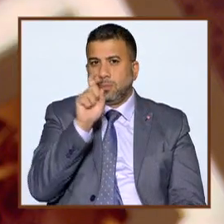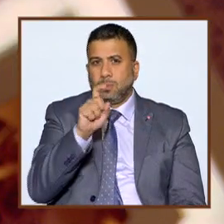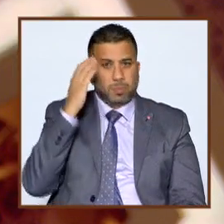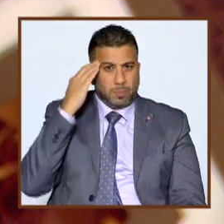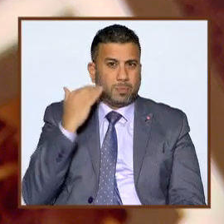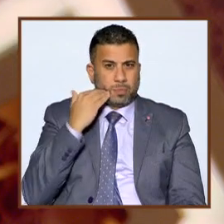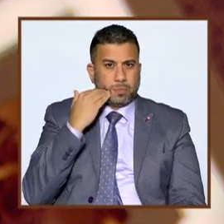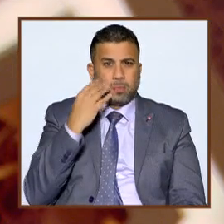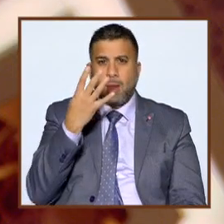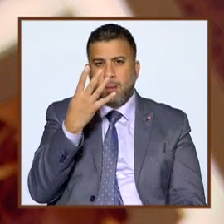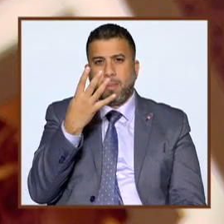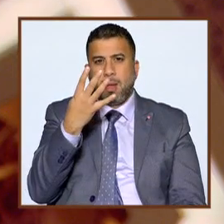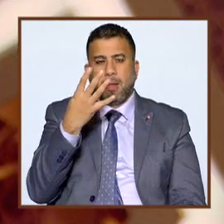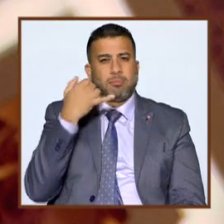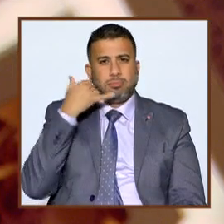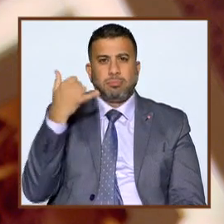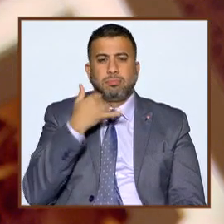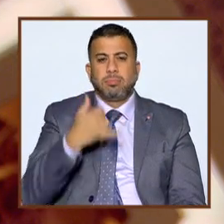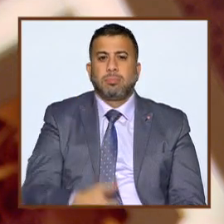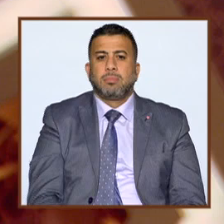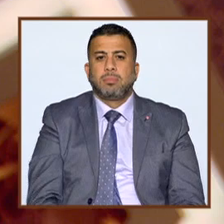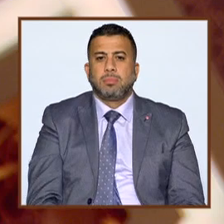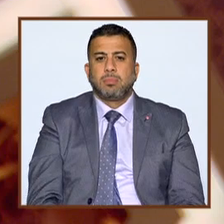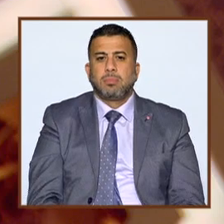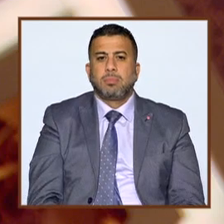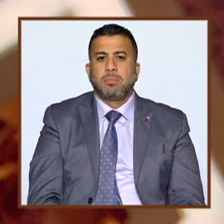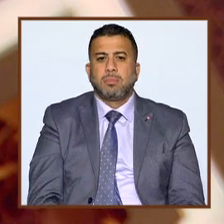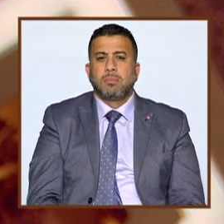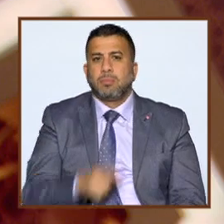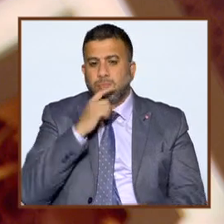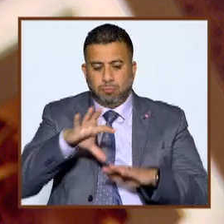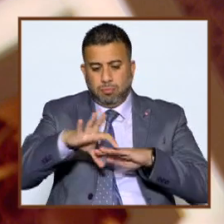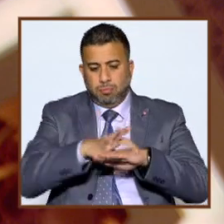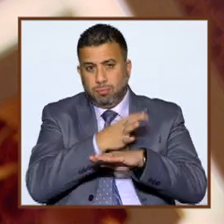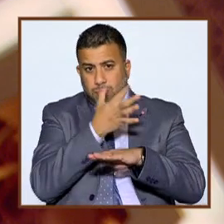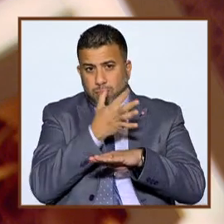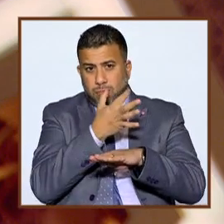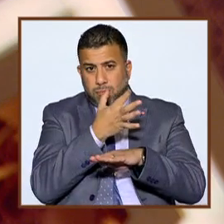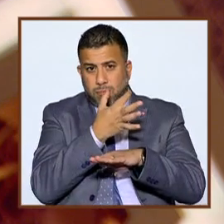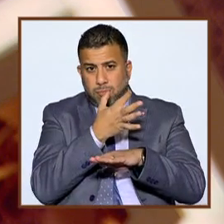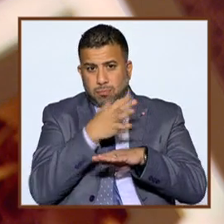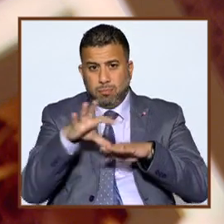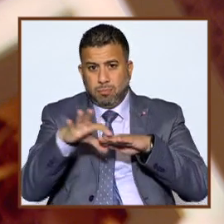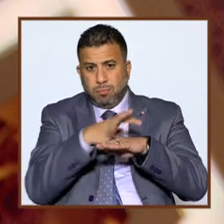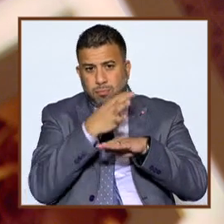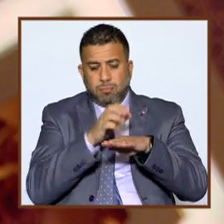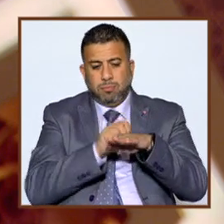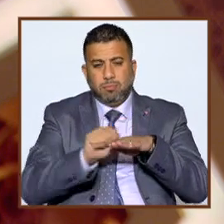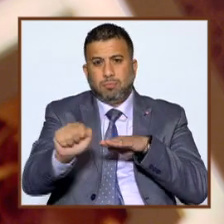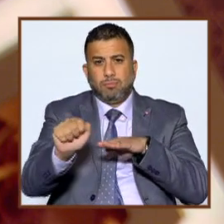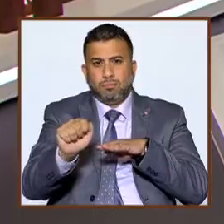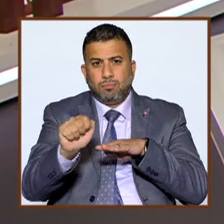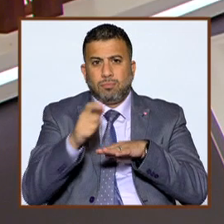اربع اسئله. تفضل. ماذا على الشخص اذا نزع الجراب وكان قد لبس على طهارة ثم